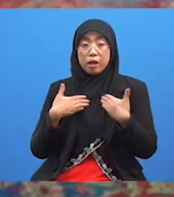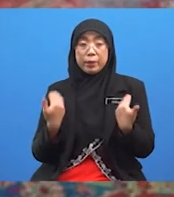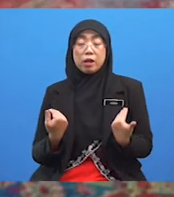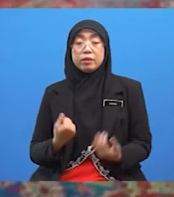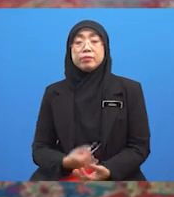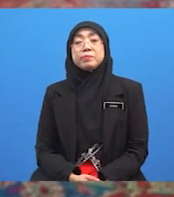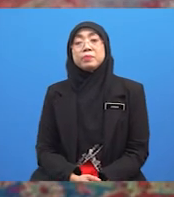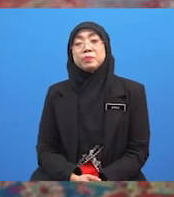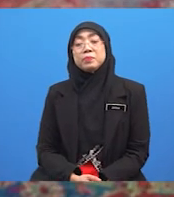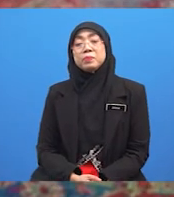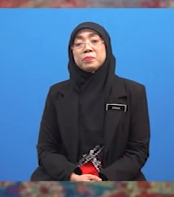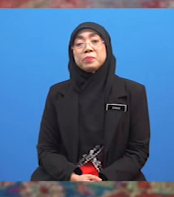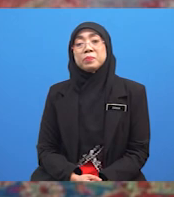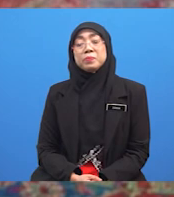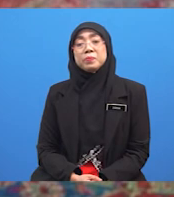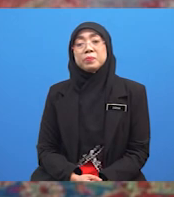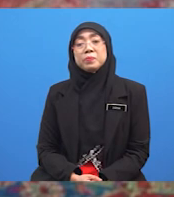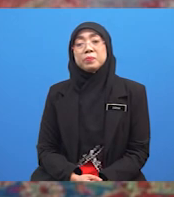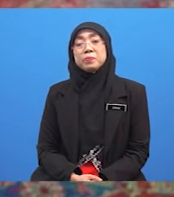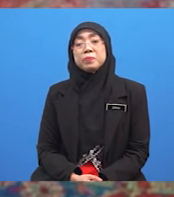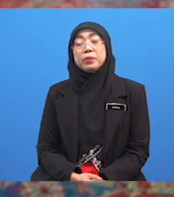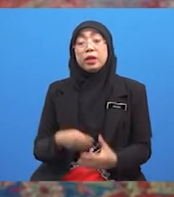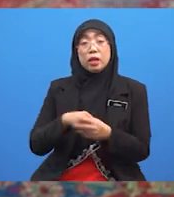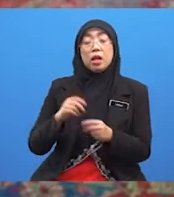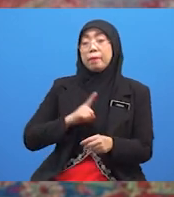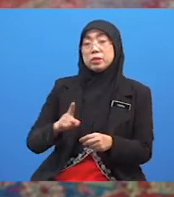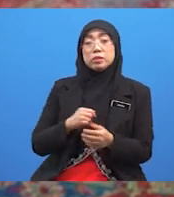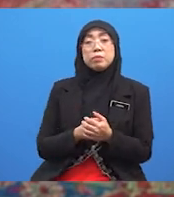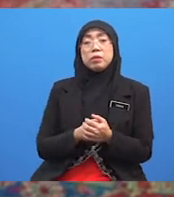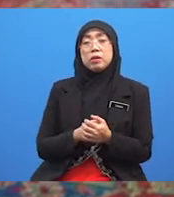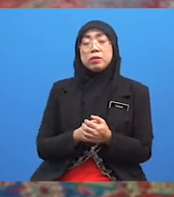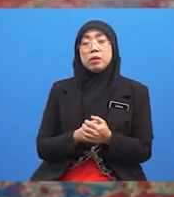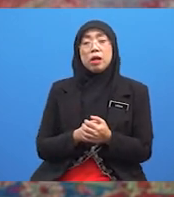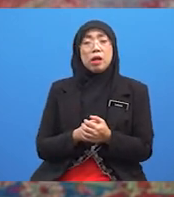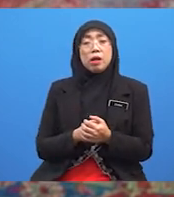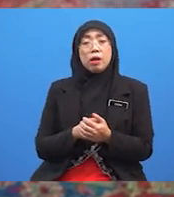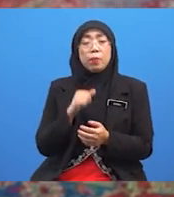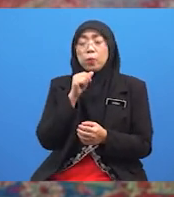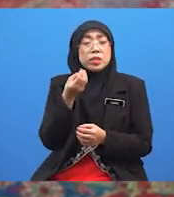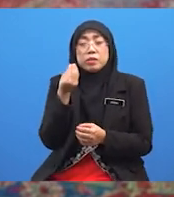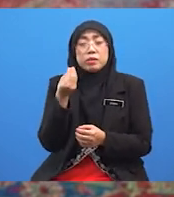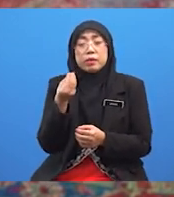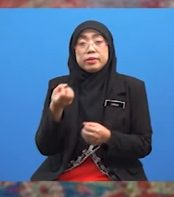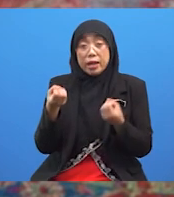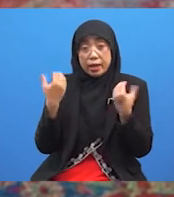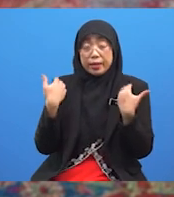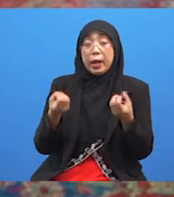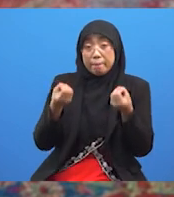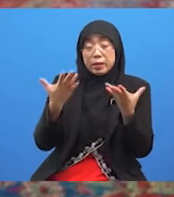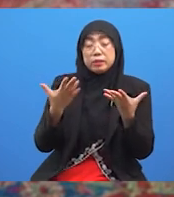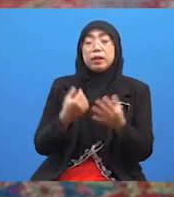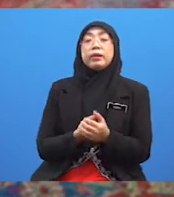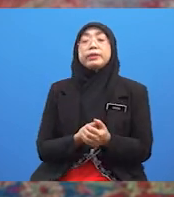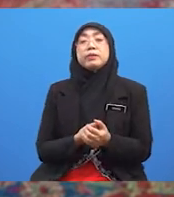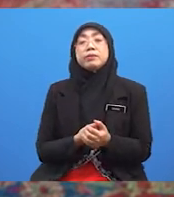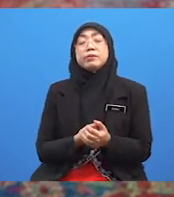Perlulah diingat bahawa aspek keagamaan tidak hanya terhad seperti yang dinyatakan. Terdapat